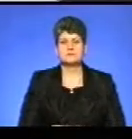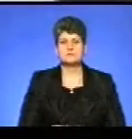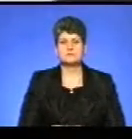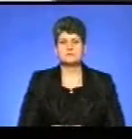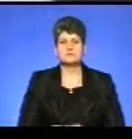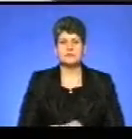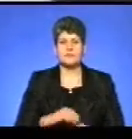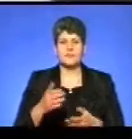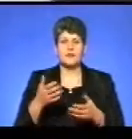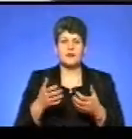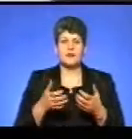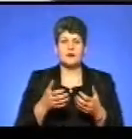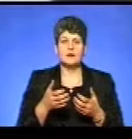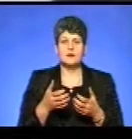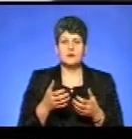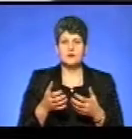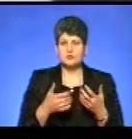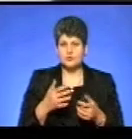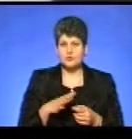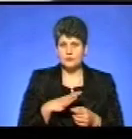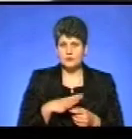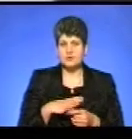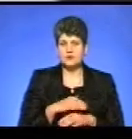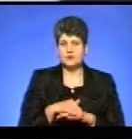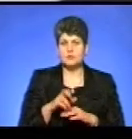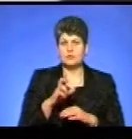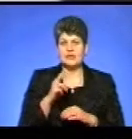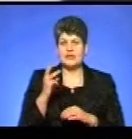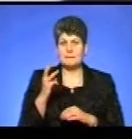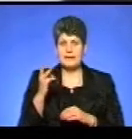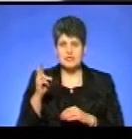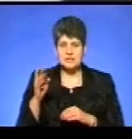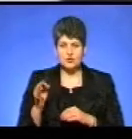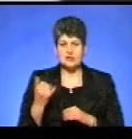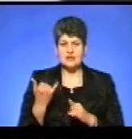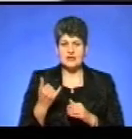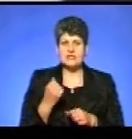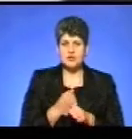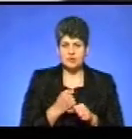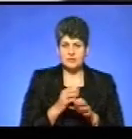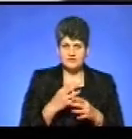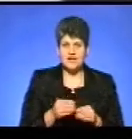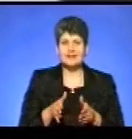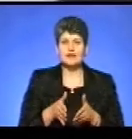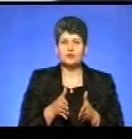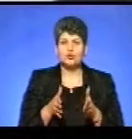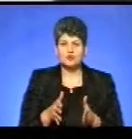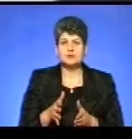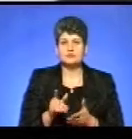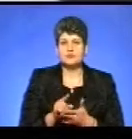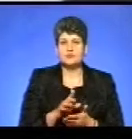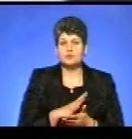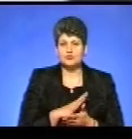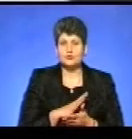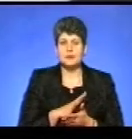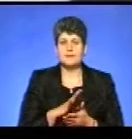Розкопка, яка проходила по вулиці, була на Хмельницькому по тротуарі, вона на даний час зароблена, але на дорозі. Ми мусили, підрядники,